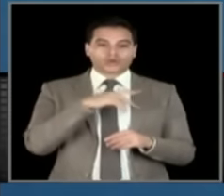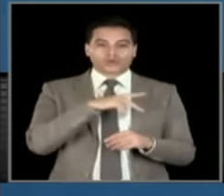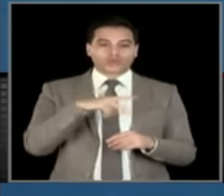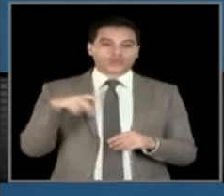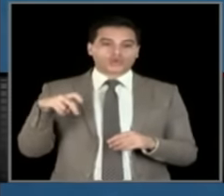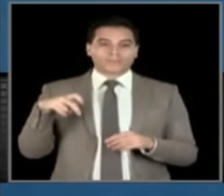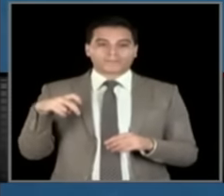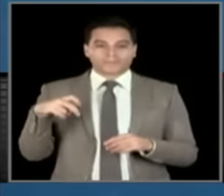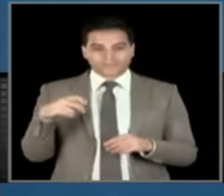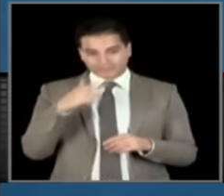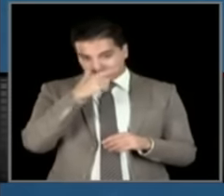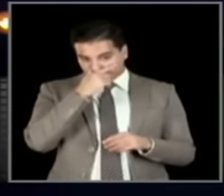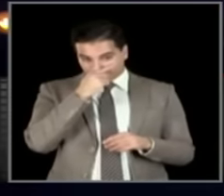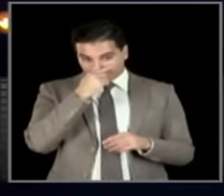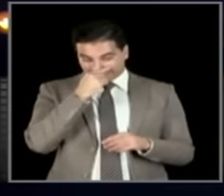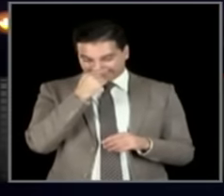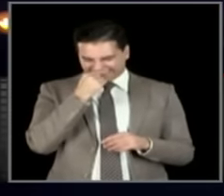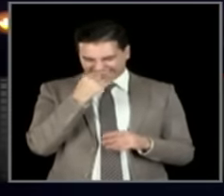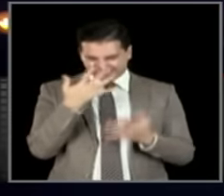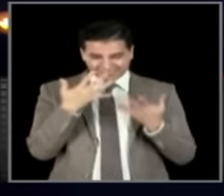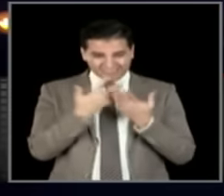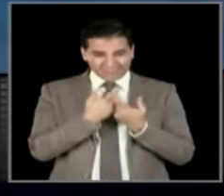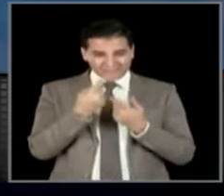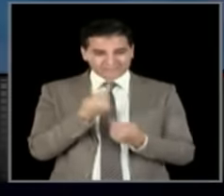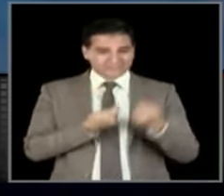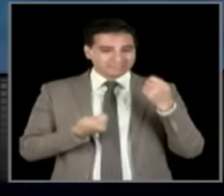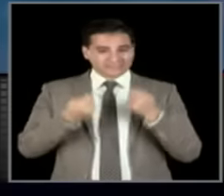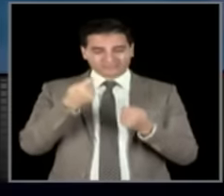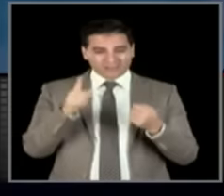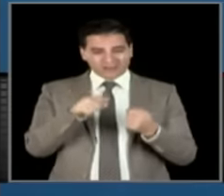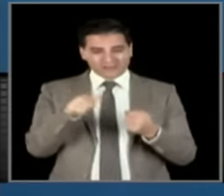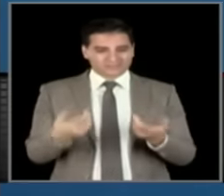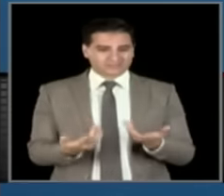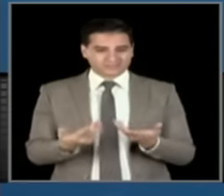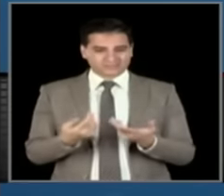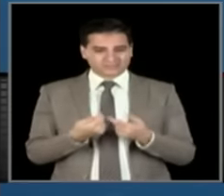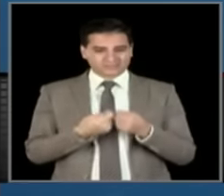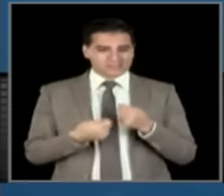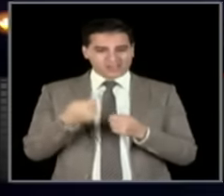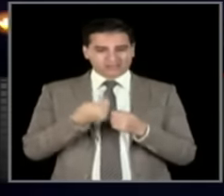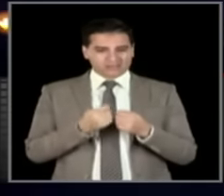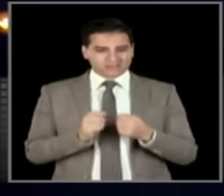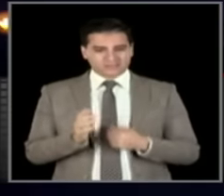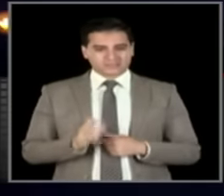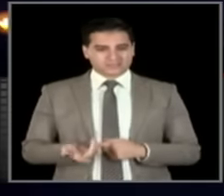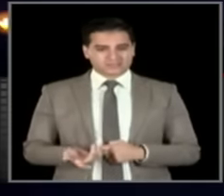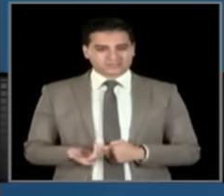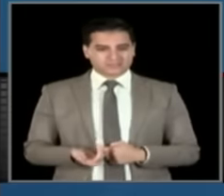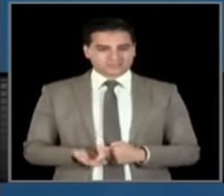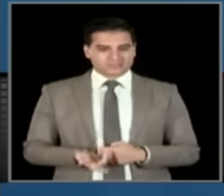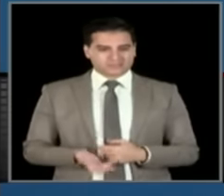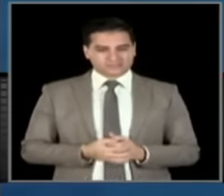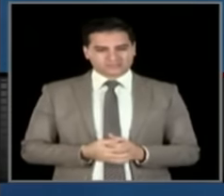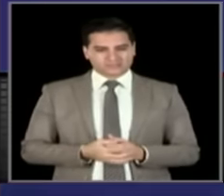800. إيه ده؟ 66. انتوا بتجيبوا منين الأرقام دي؟ يا جماعة ده زائد وناقص. إجابة